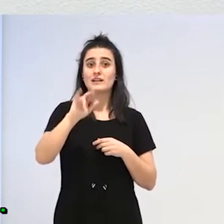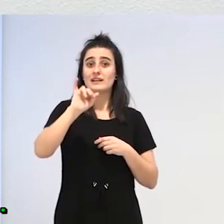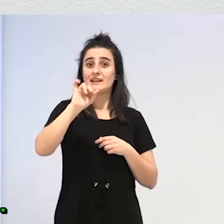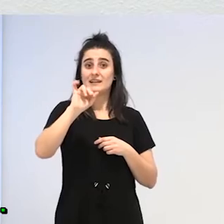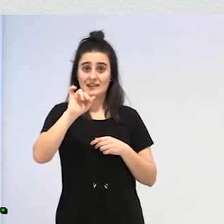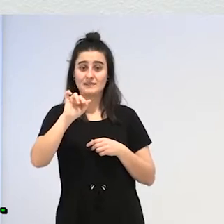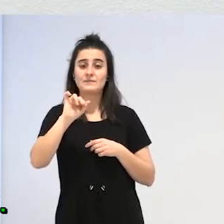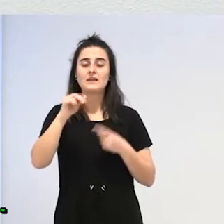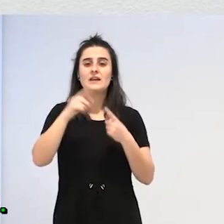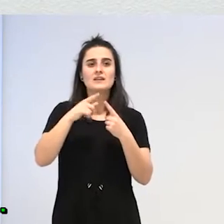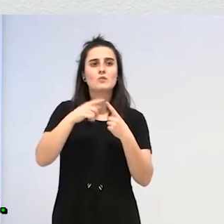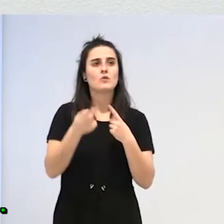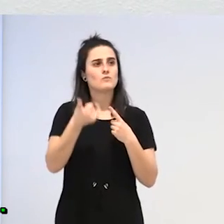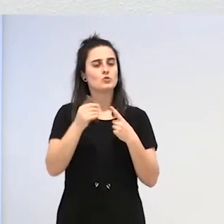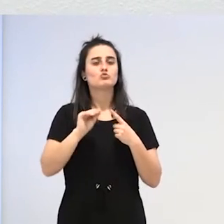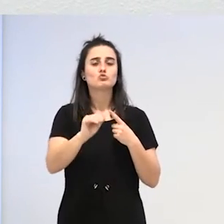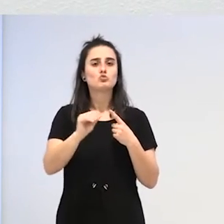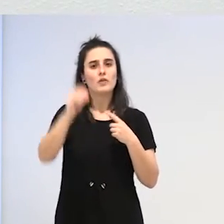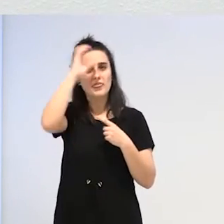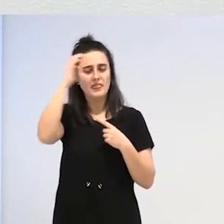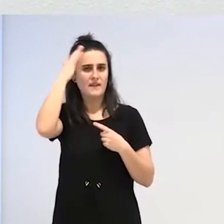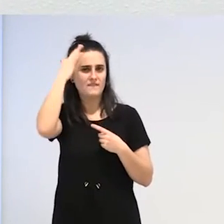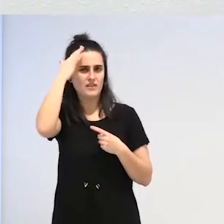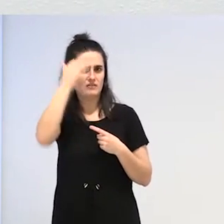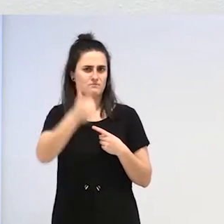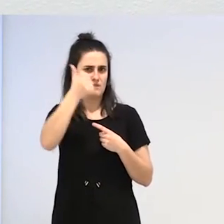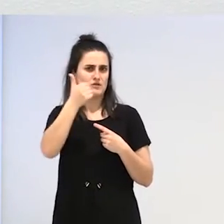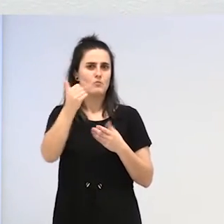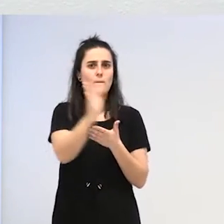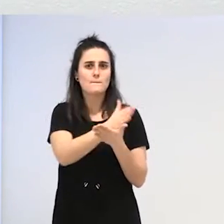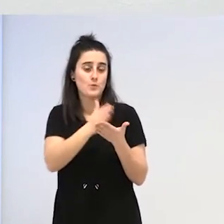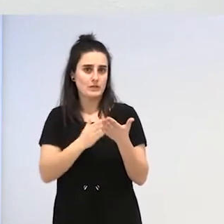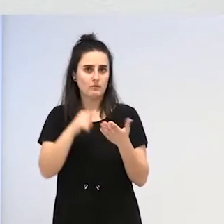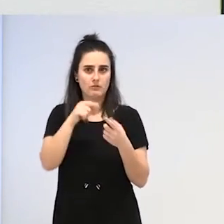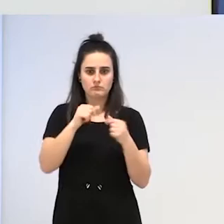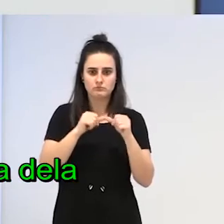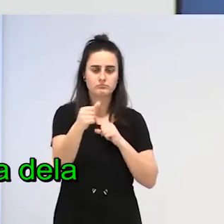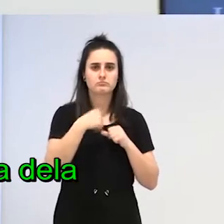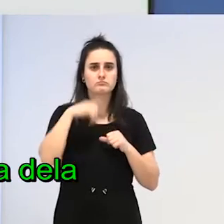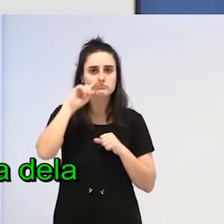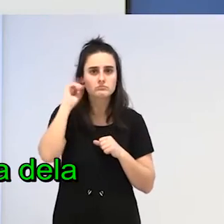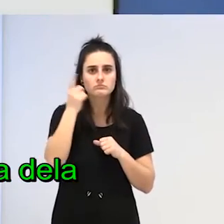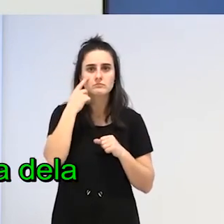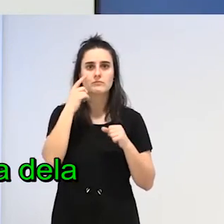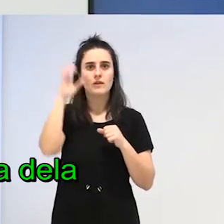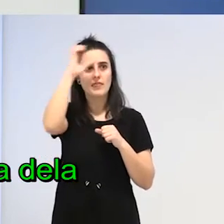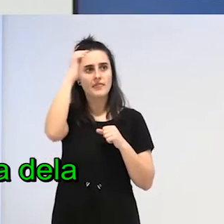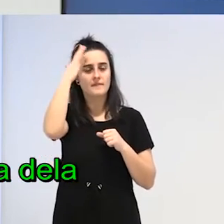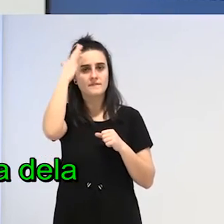zientzia fikzioa oso poetikoa izan daiteke da. Eta handik aurrera konturatu nintzen, ba, zientzia fikzioa